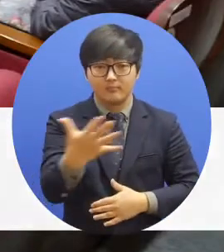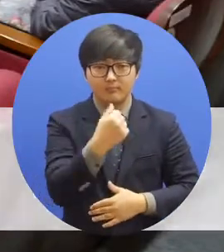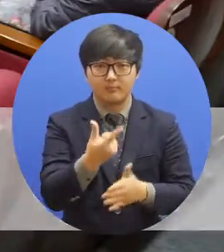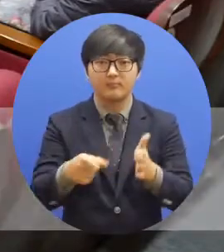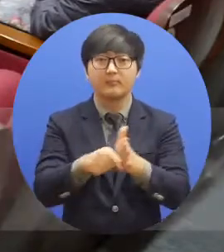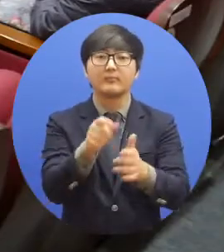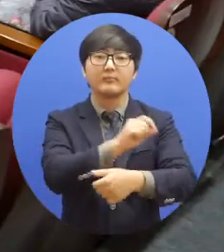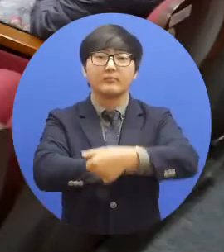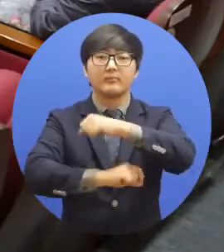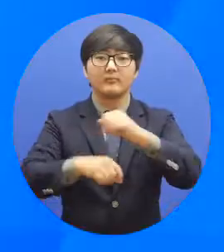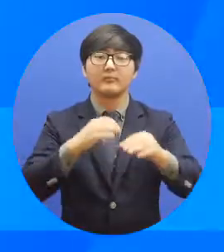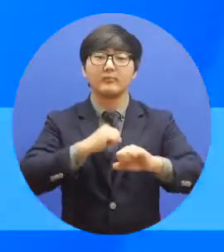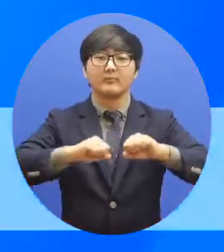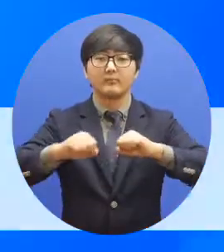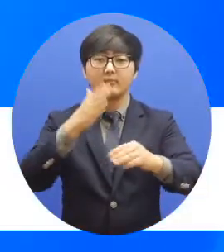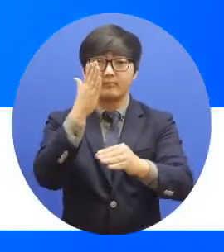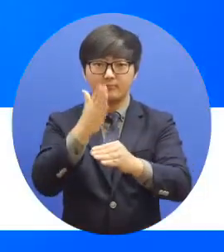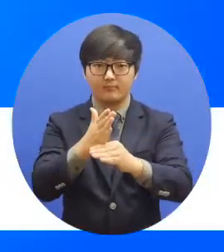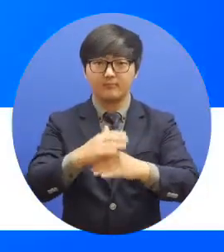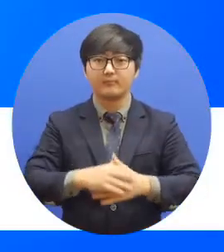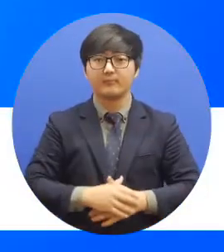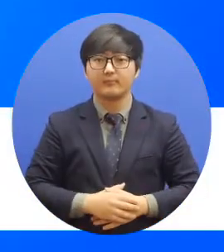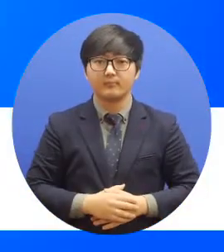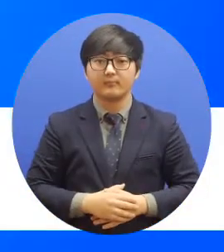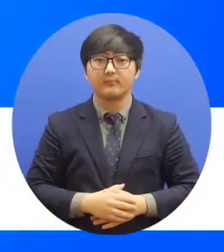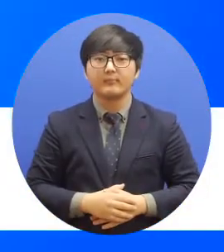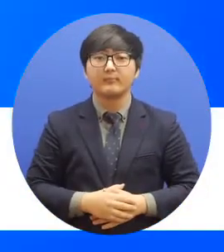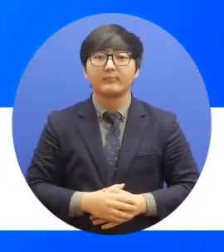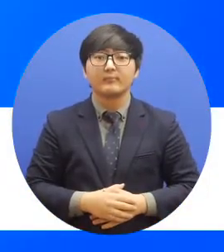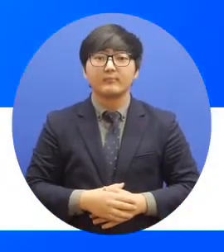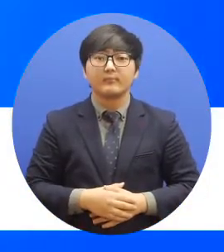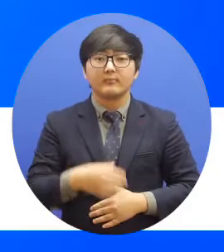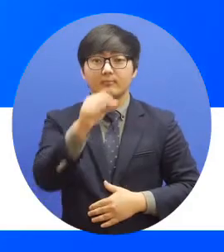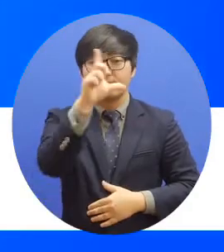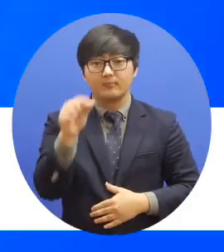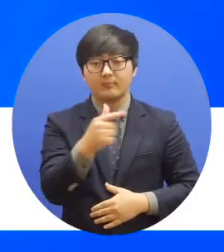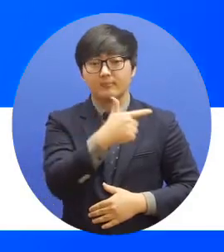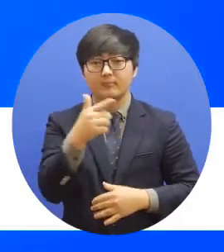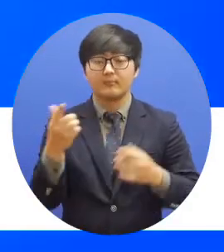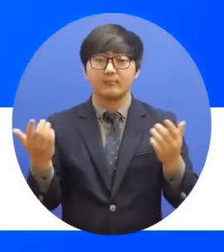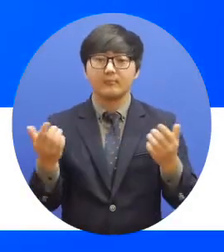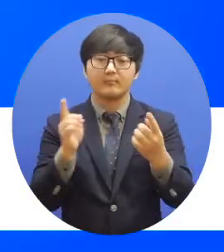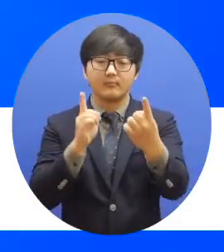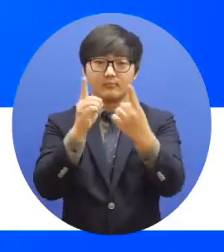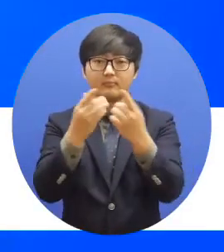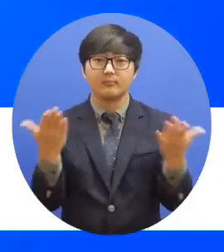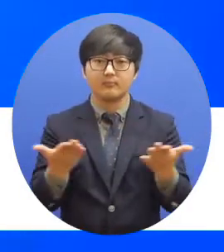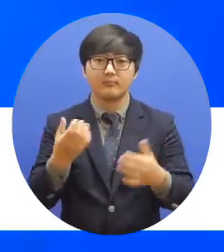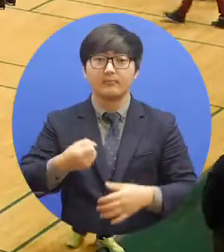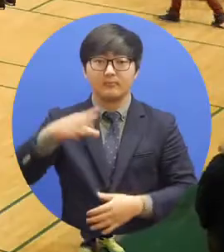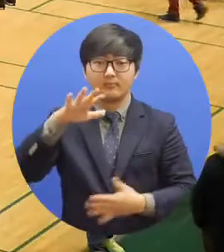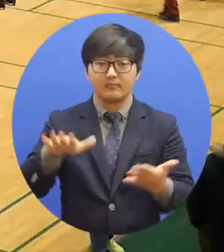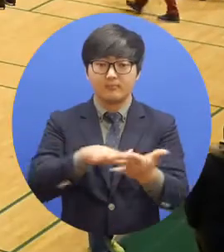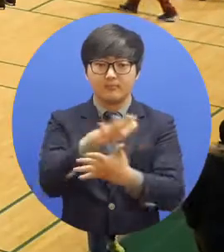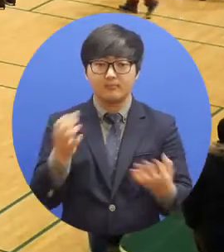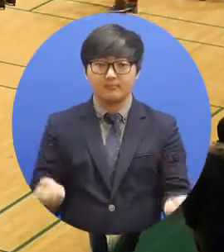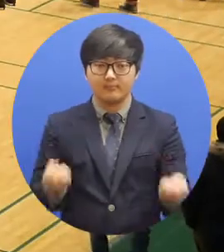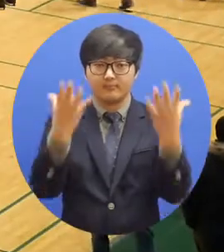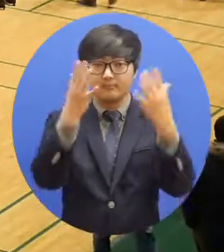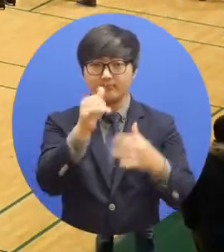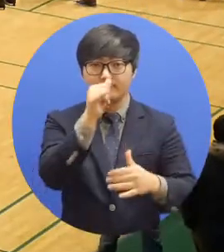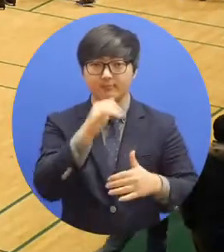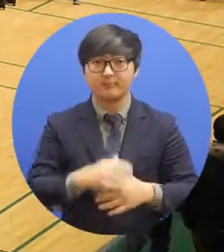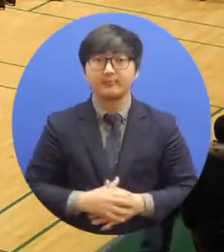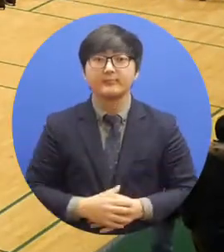활동하고 있습니다. 정유년 정월 대보름맞이 직원화합 윷놀이 한마당이 열렸습니다. 지난